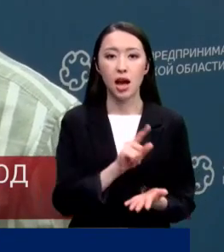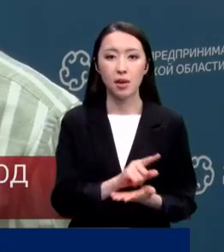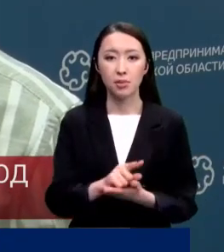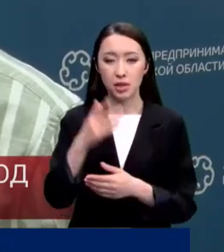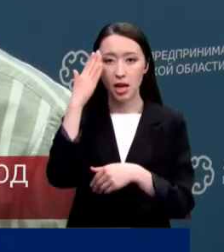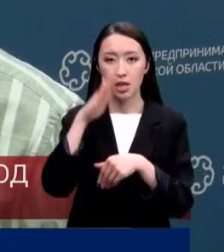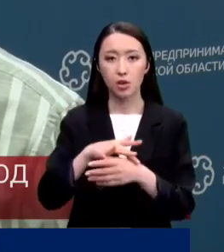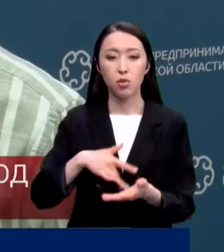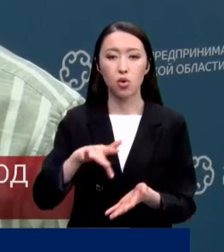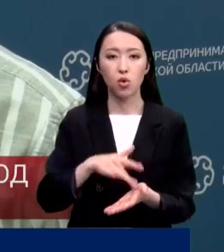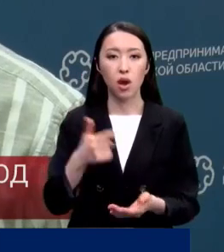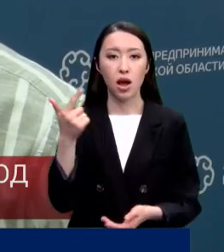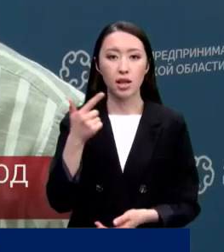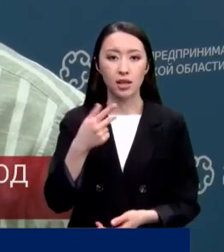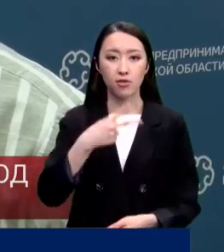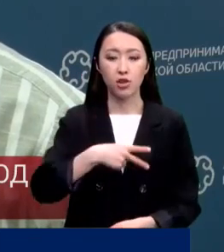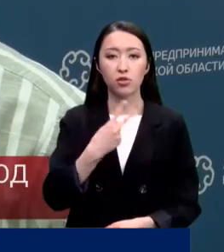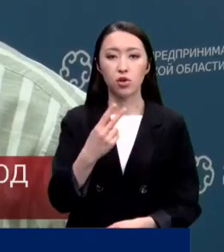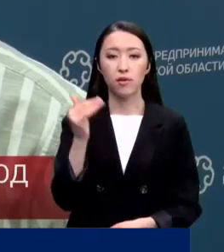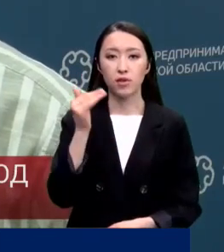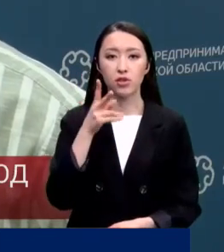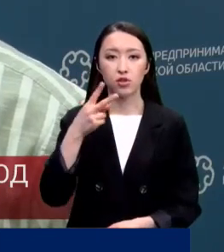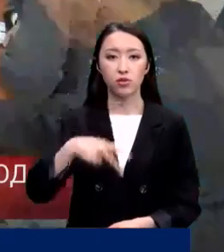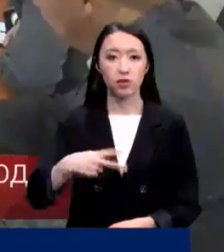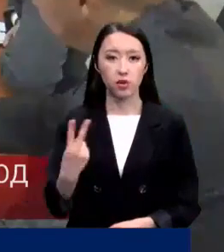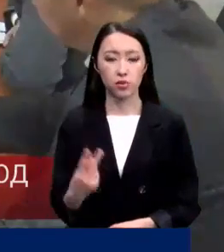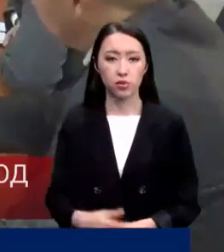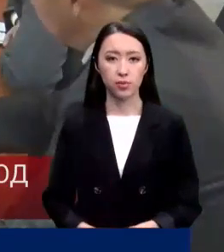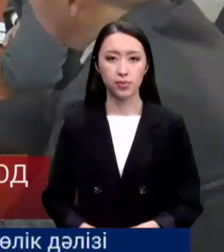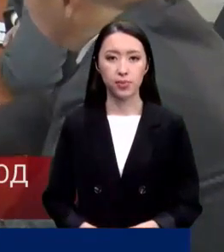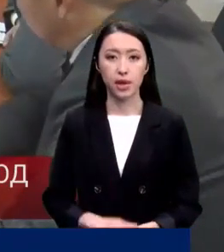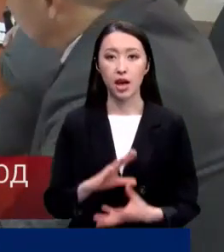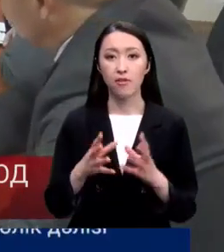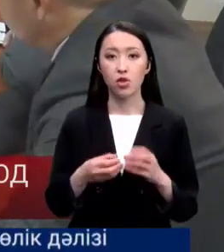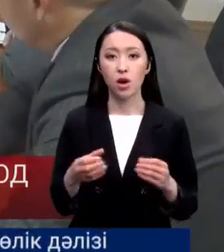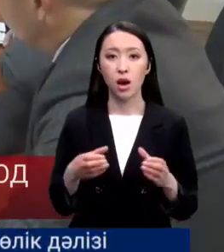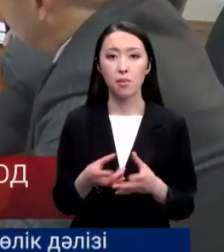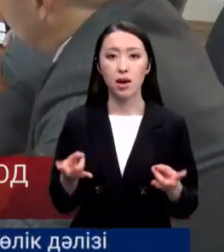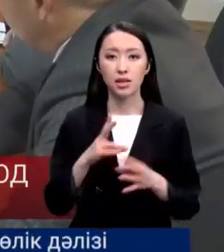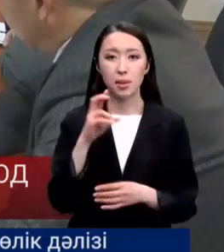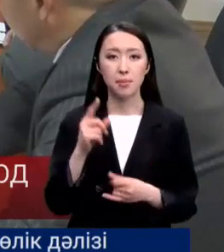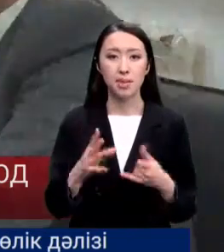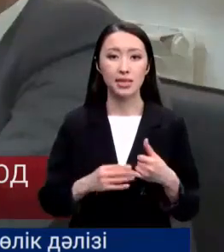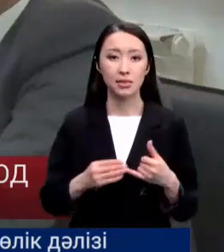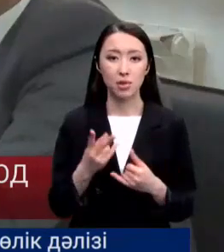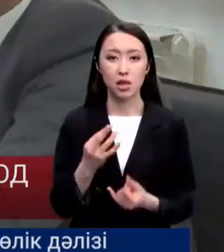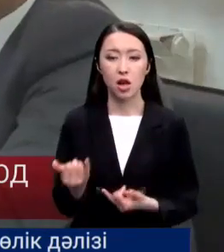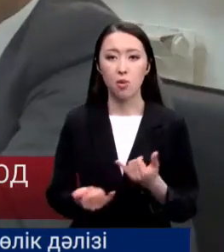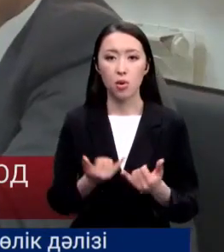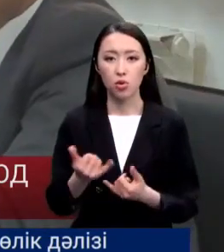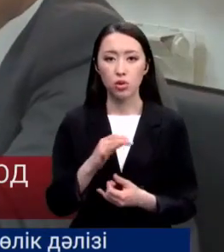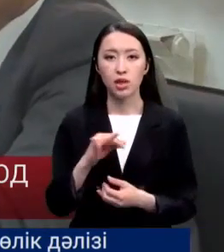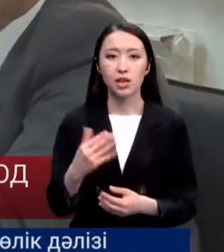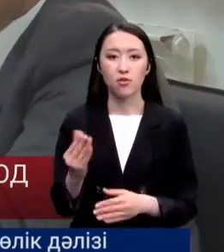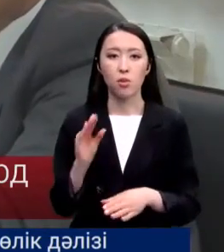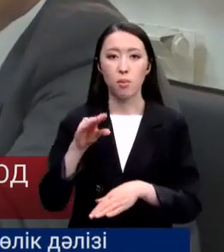акима города Атырау 22 февраля 2022 года. В итоге компания осталась без земли для благоустройства и парковки. Теперь это